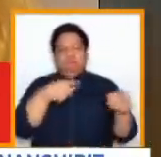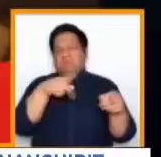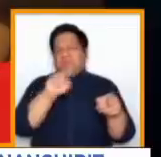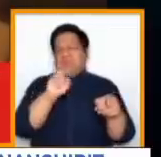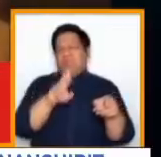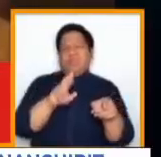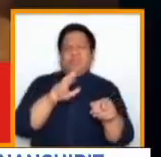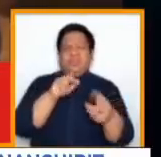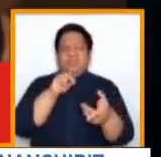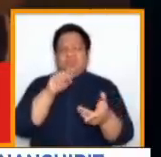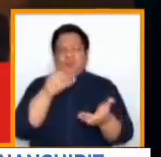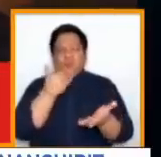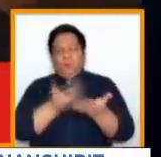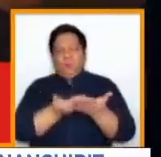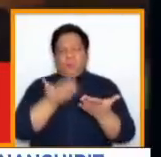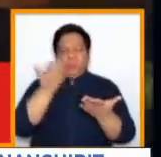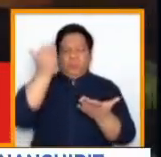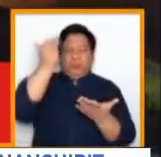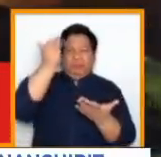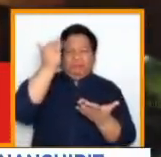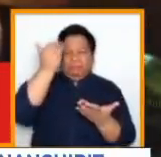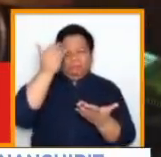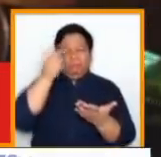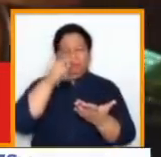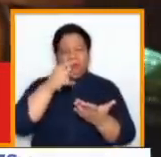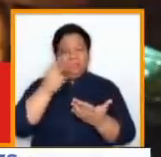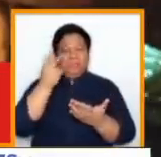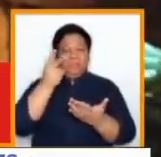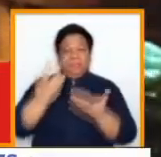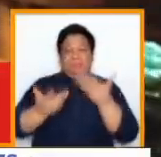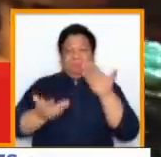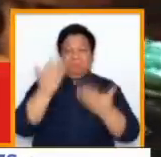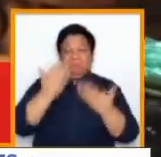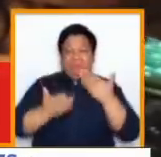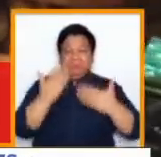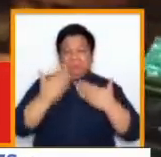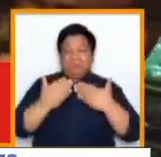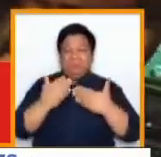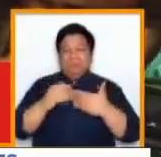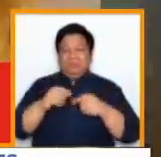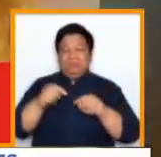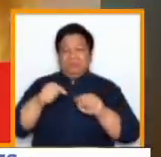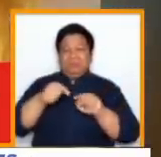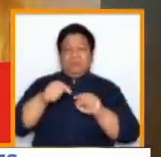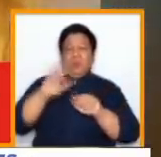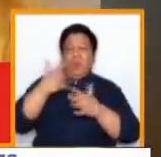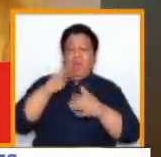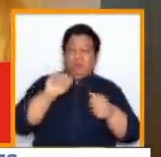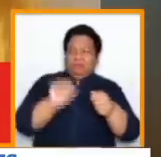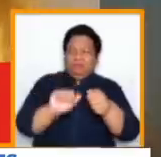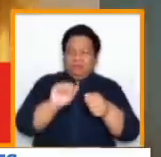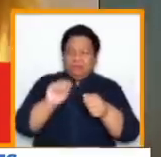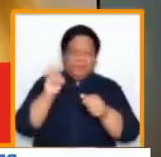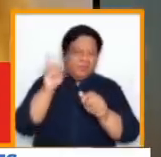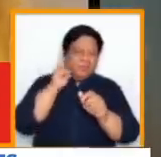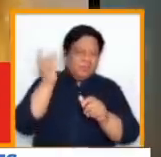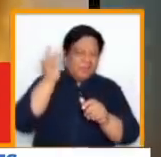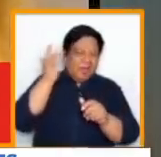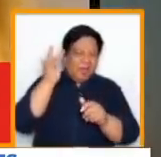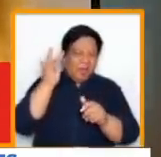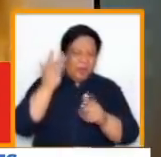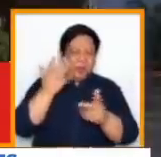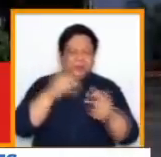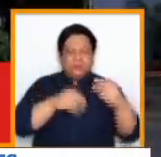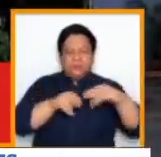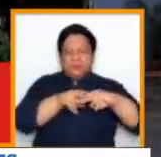kasi yung sa likod, baka hindi lang sila nag-bother na mag-busina because it's curfew or may